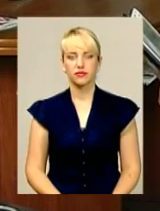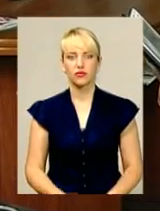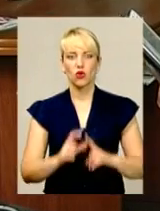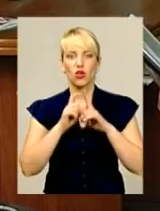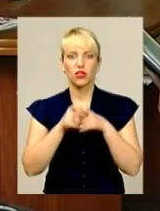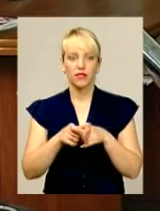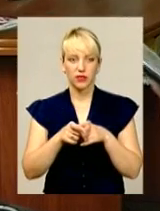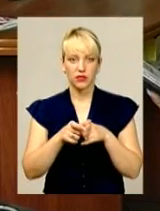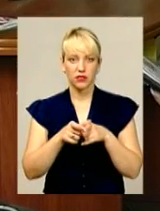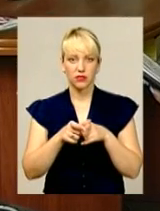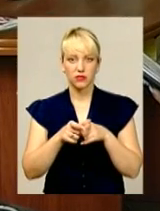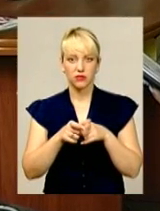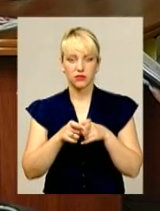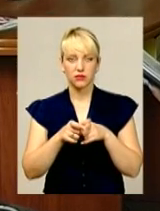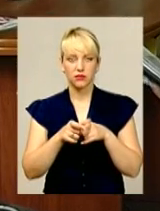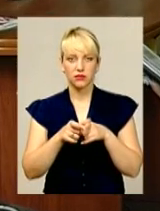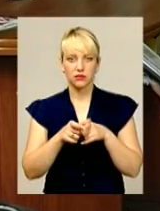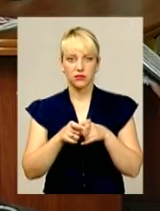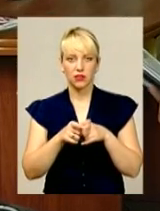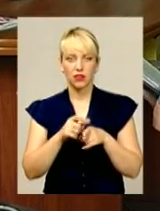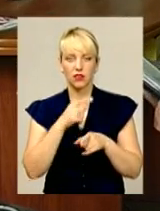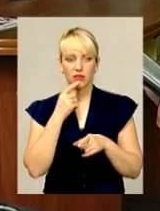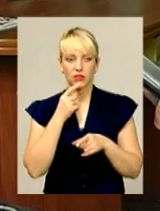не знаю, відео.